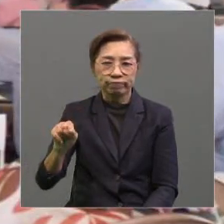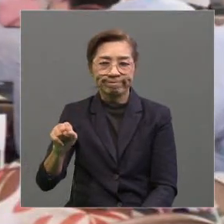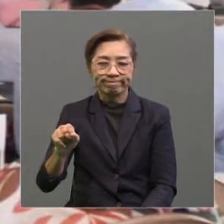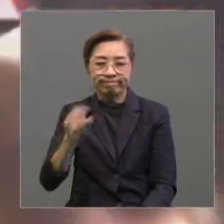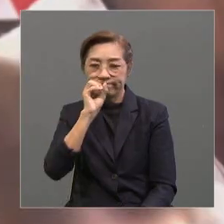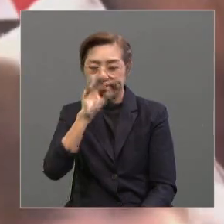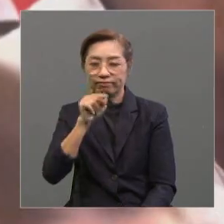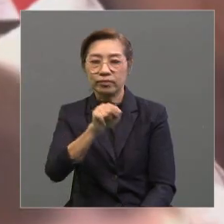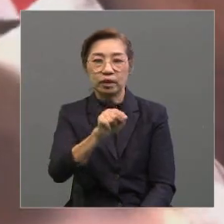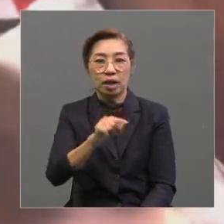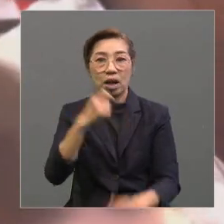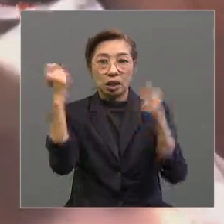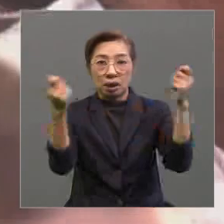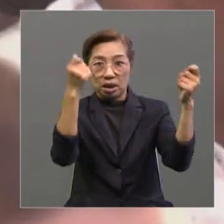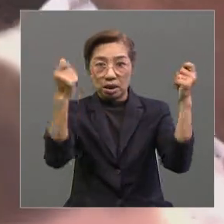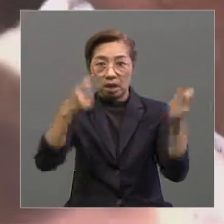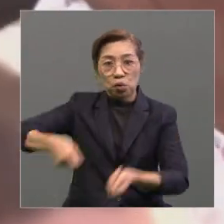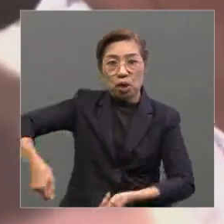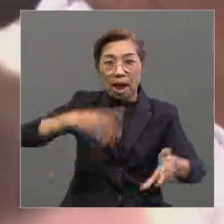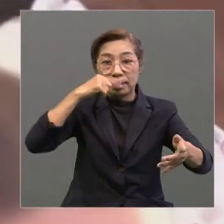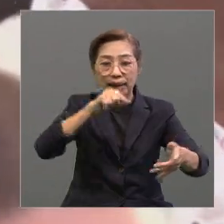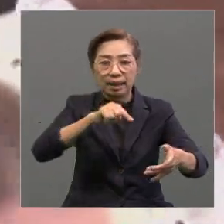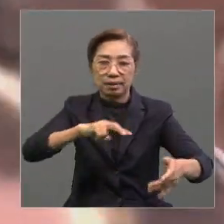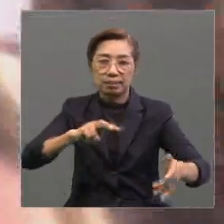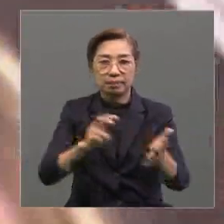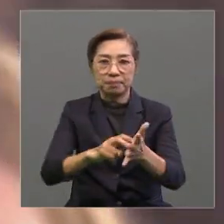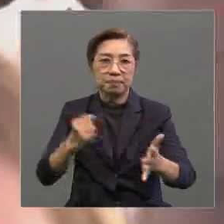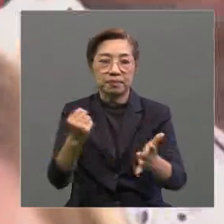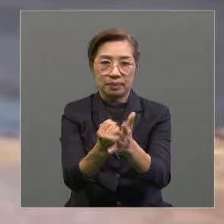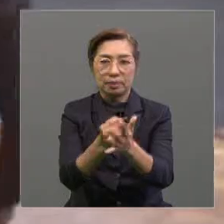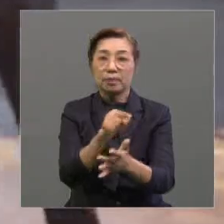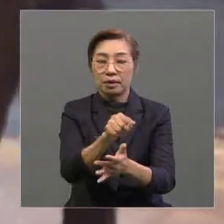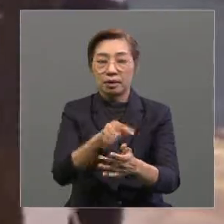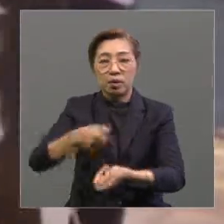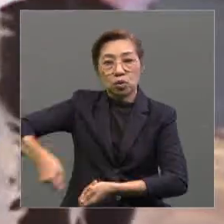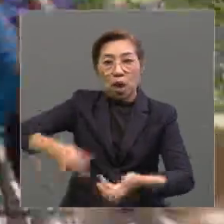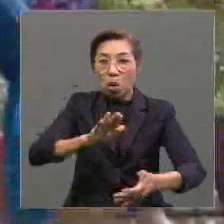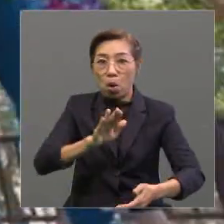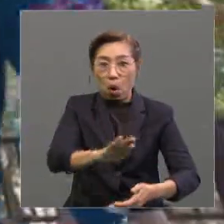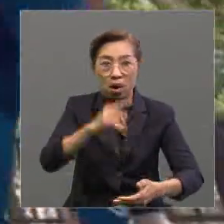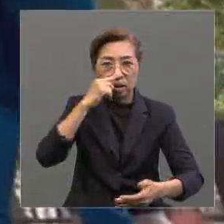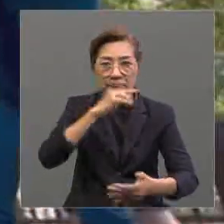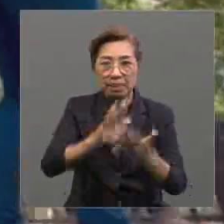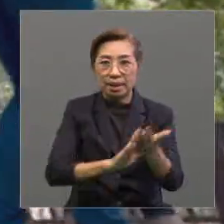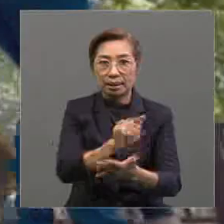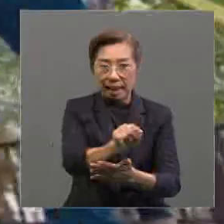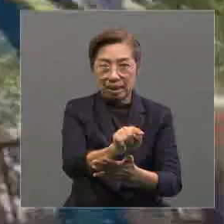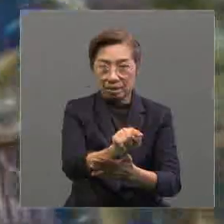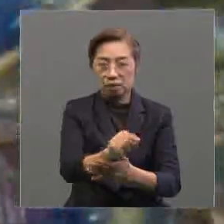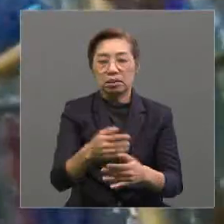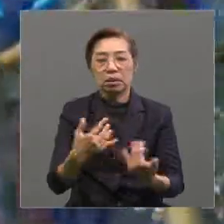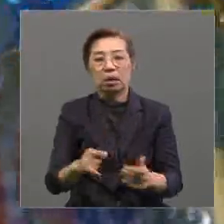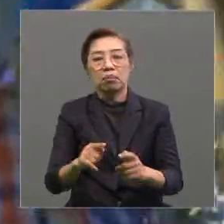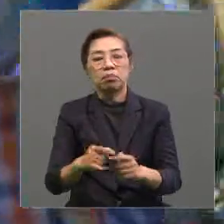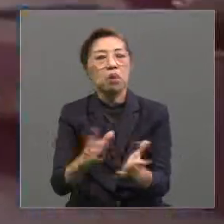ประกาศขึ้นทะเบียนสงกรานต์ในประเทศไทยนะครับเขใช้คำว่าสงกรานต์ในในประเทศไทยสงกรานต์ in Thailand